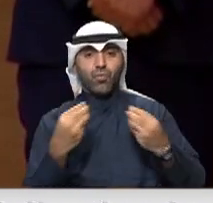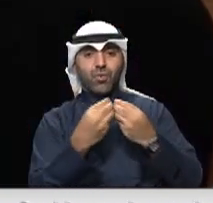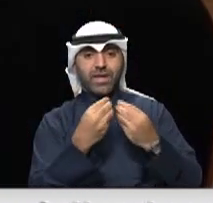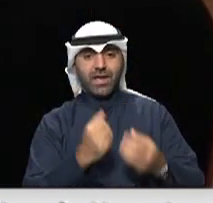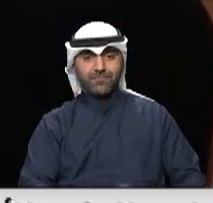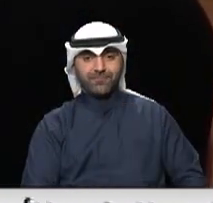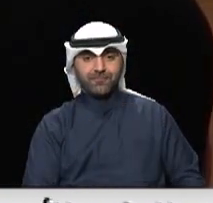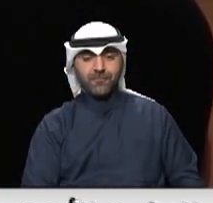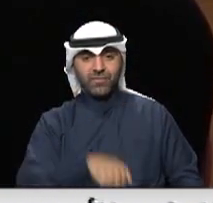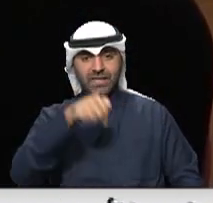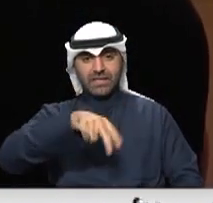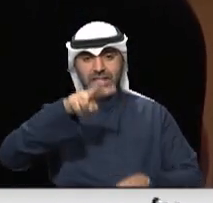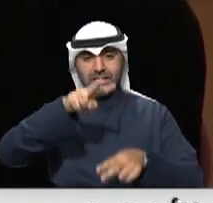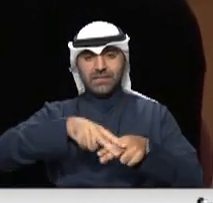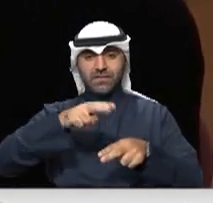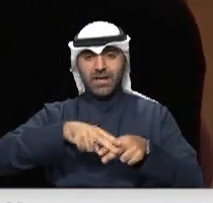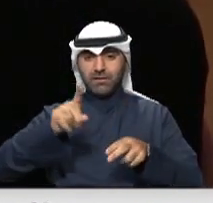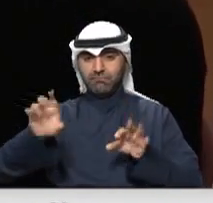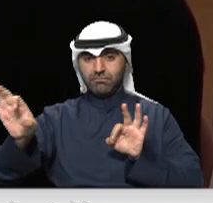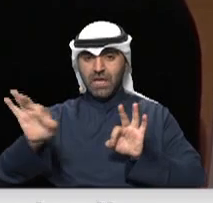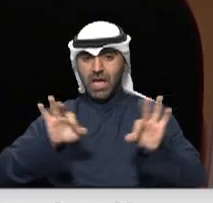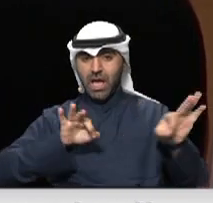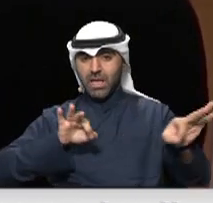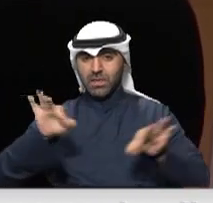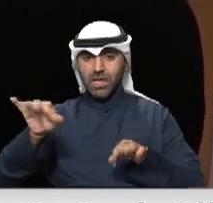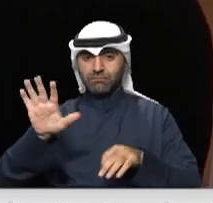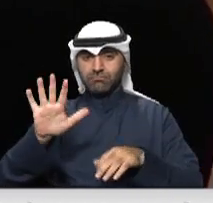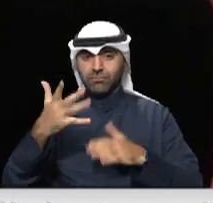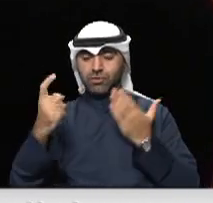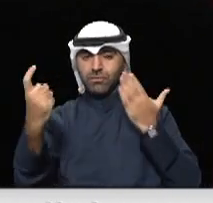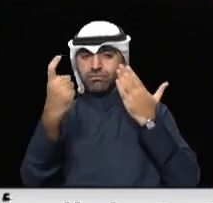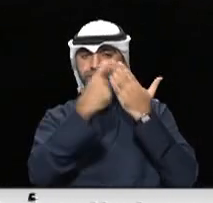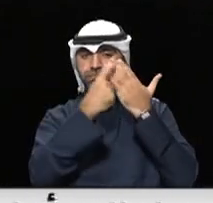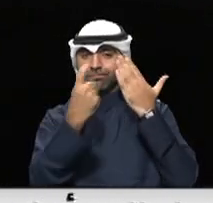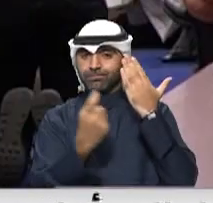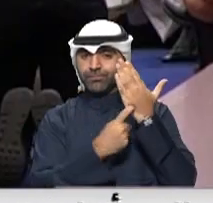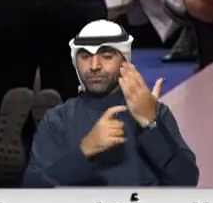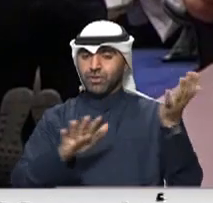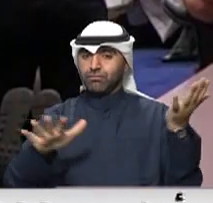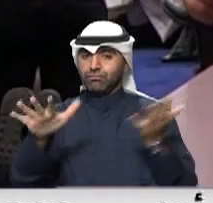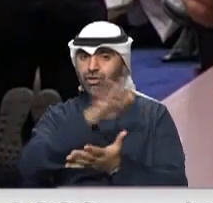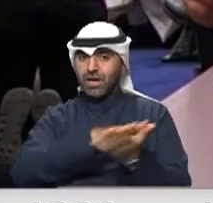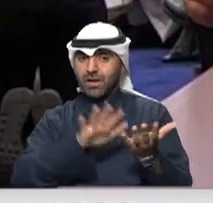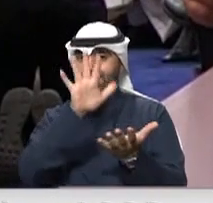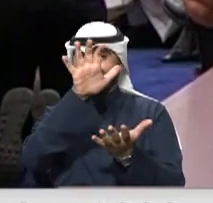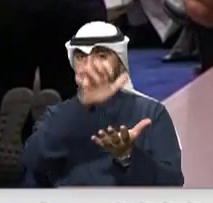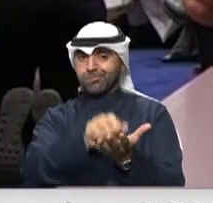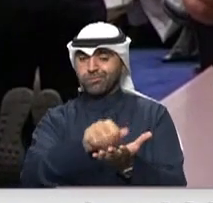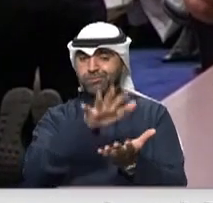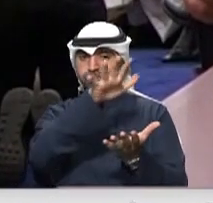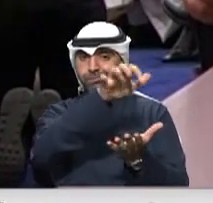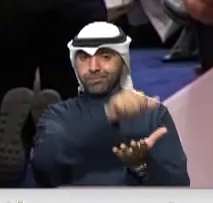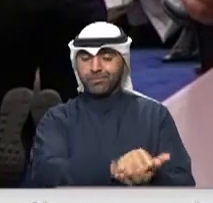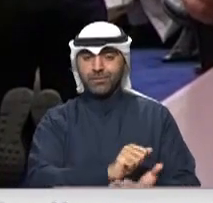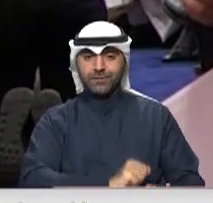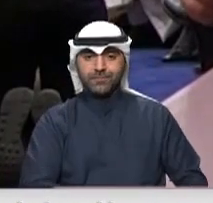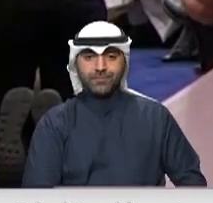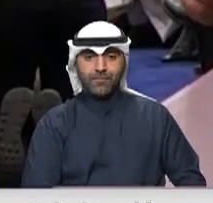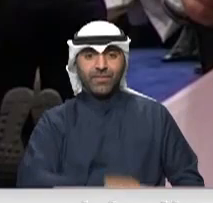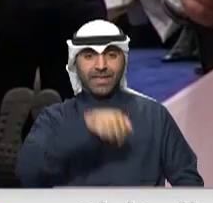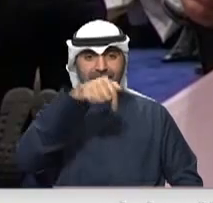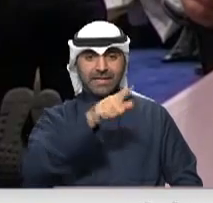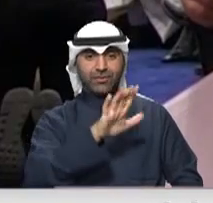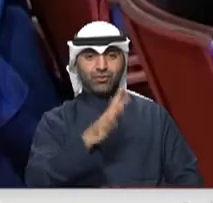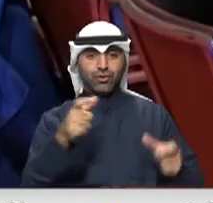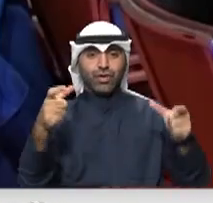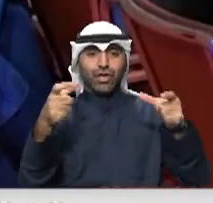الصهيوني. وقد سبق انطلاق أشغال المؤتمر الذي يحمل شعار العالم الإسلامي ورهانات العصرنة